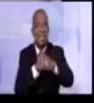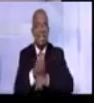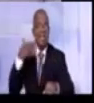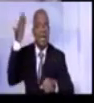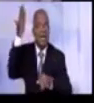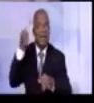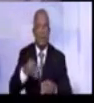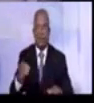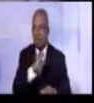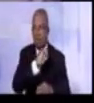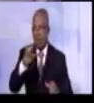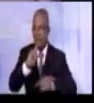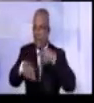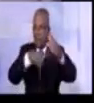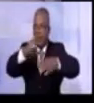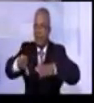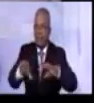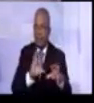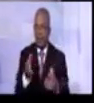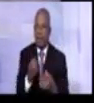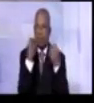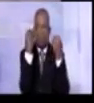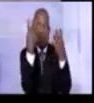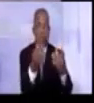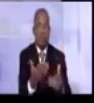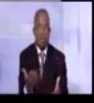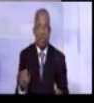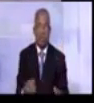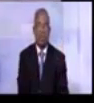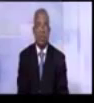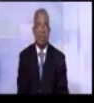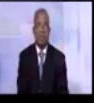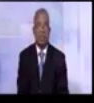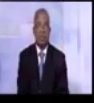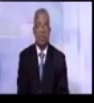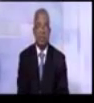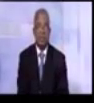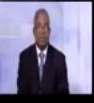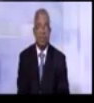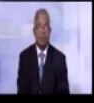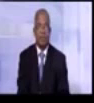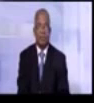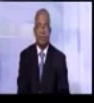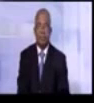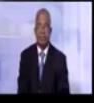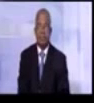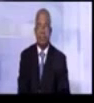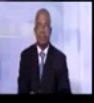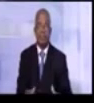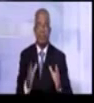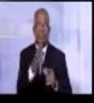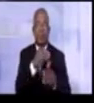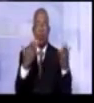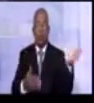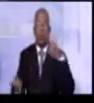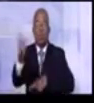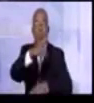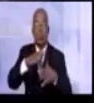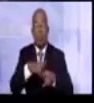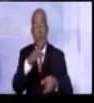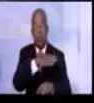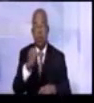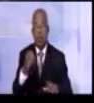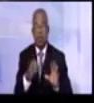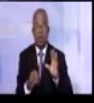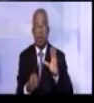encore davantage pour se faire connaître au plan international. Et nous en sommes très fiers. Grâce aux collectivités territoriales, aujourd'hui,